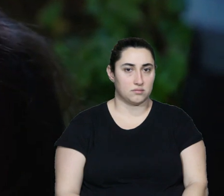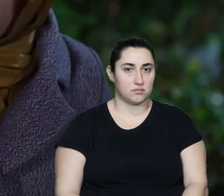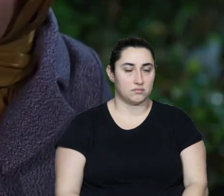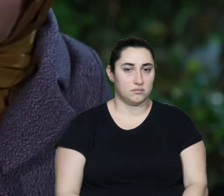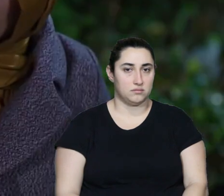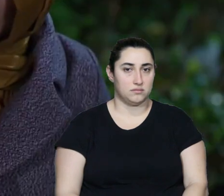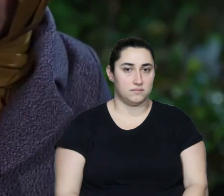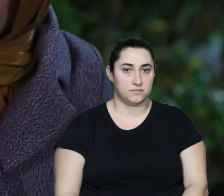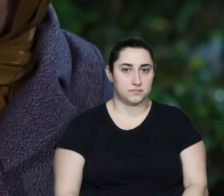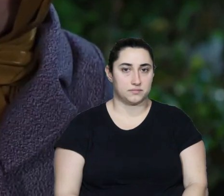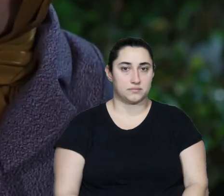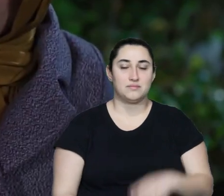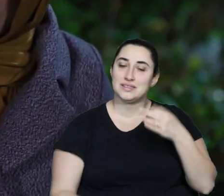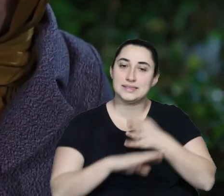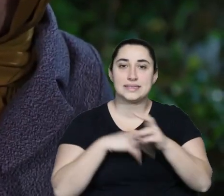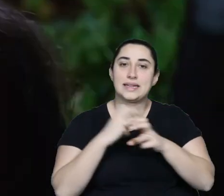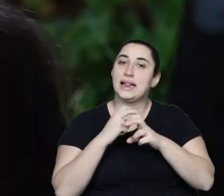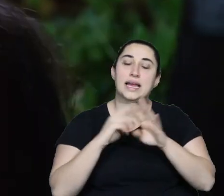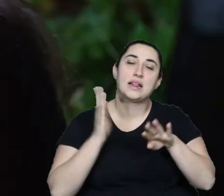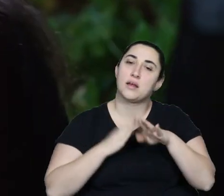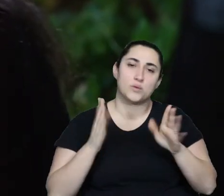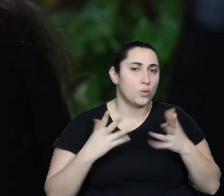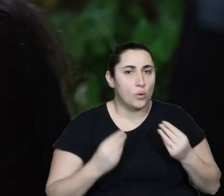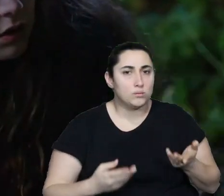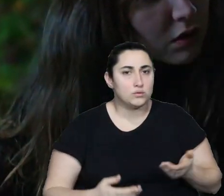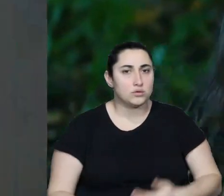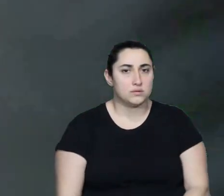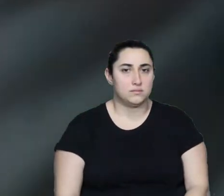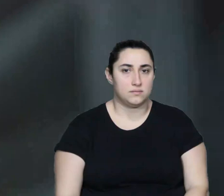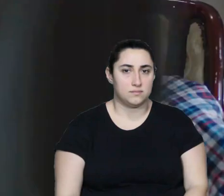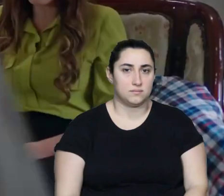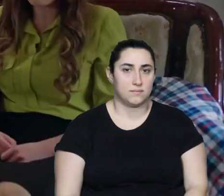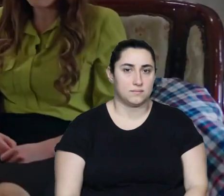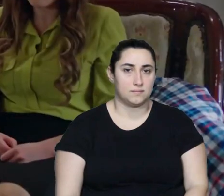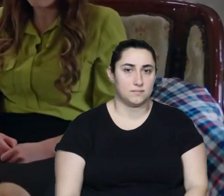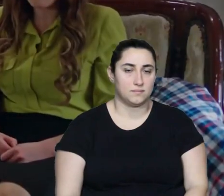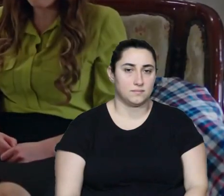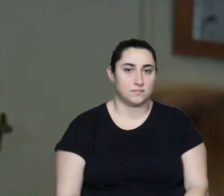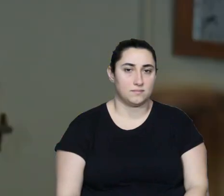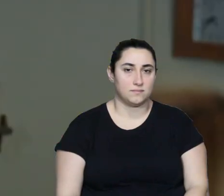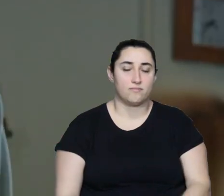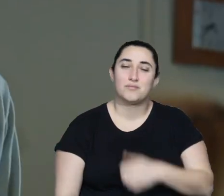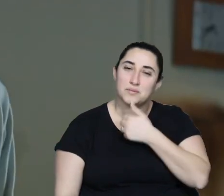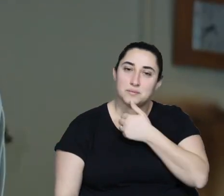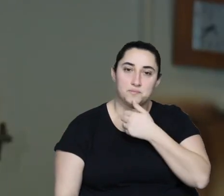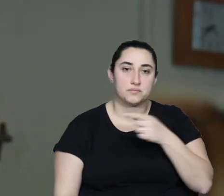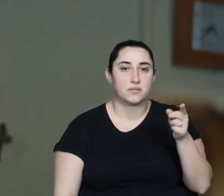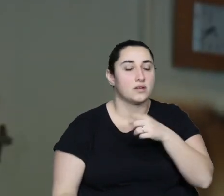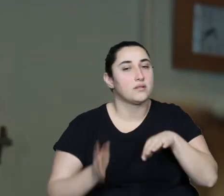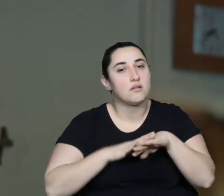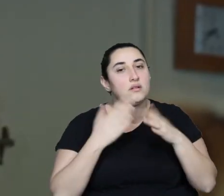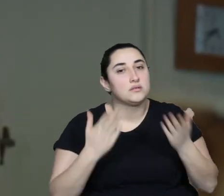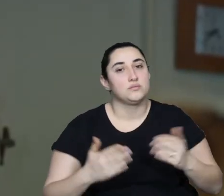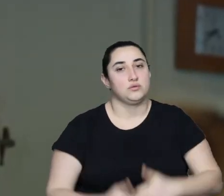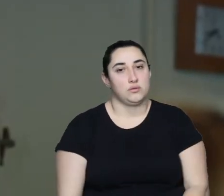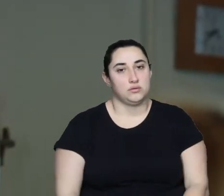Herkes şaşkın. Asıl tehlikeyi ne yapacağız peki abla? Neymiş kız o? Evde İbrahim dolanıyor. Baba. Ya siz ne yapmaya